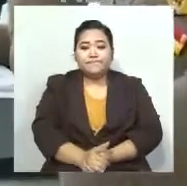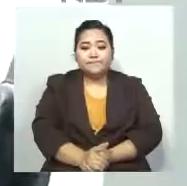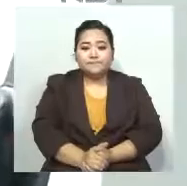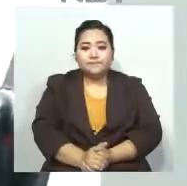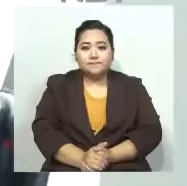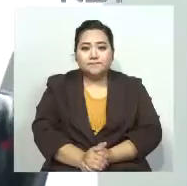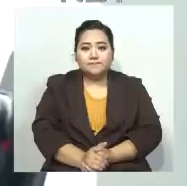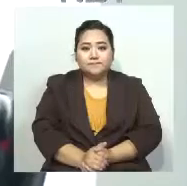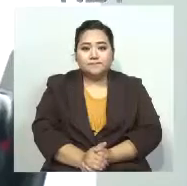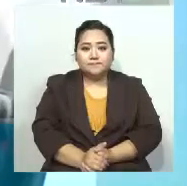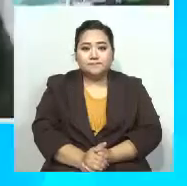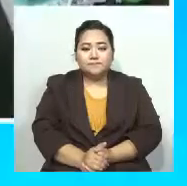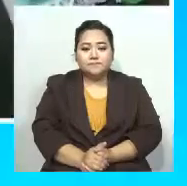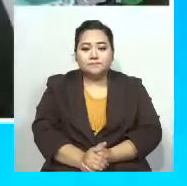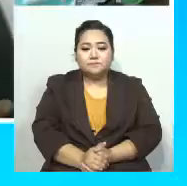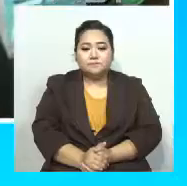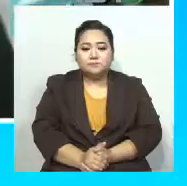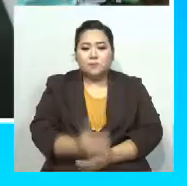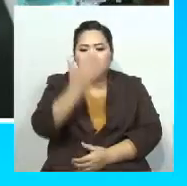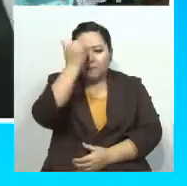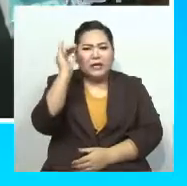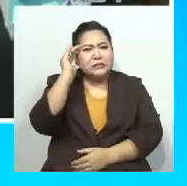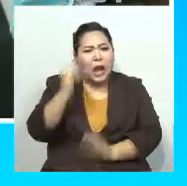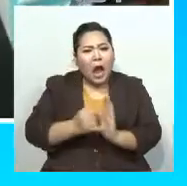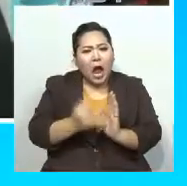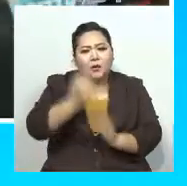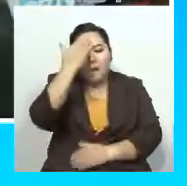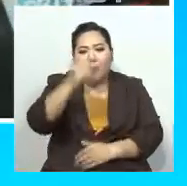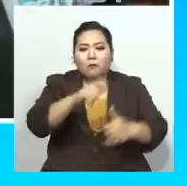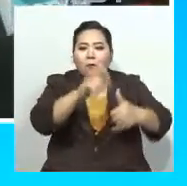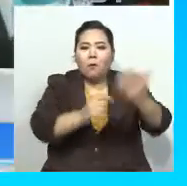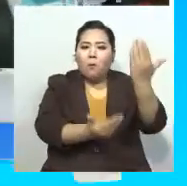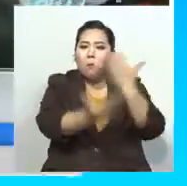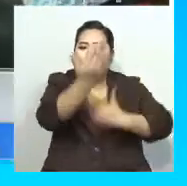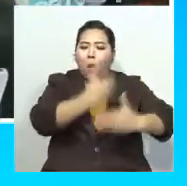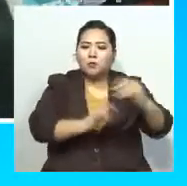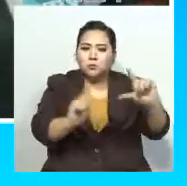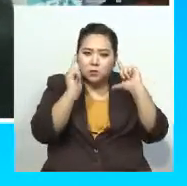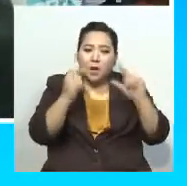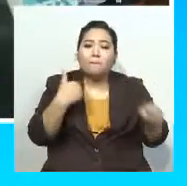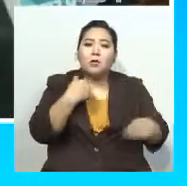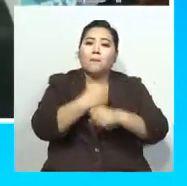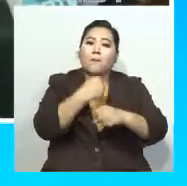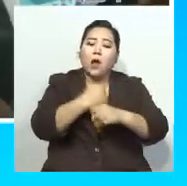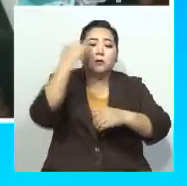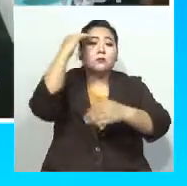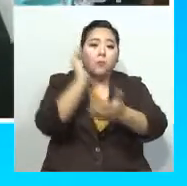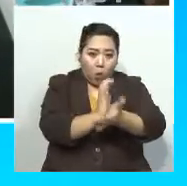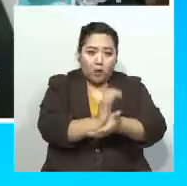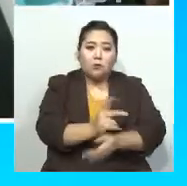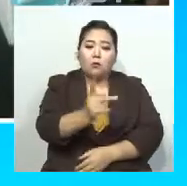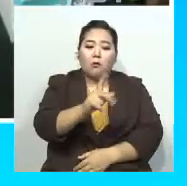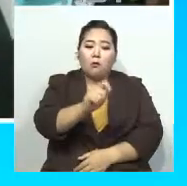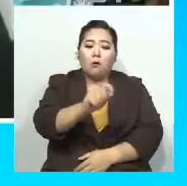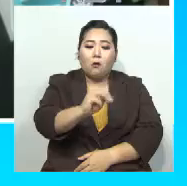ครับ ทำไมเราถึงเชื่อเขาเพราะโปรไฟล์เขาดีมากเขาบอกเขาเป็นตำรวจกองปราบหน่วยคอมมานโดด้วยนะคะก็เ